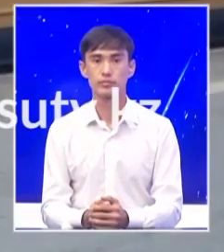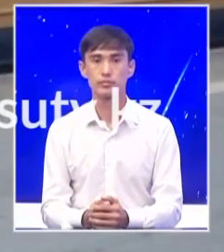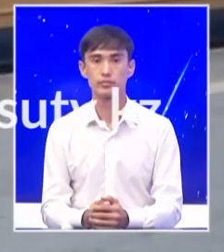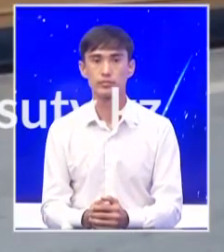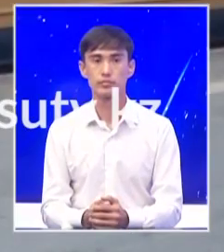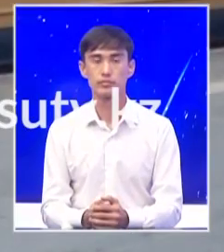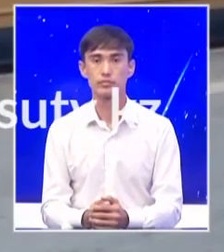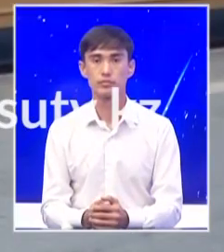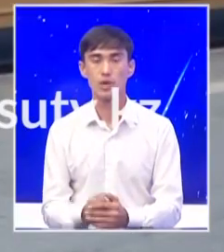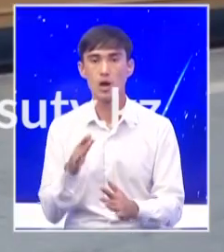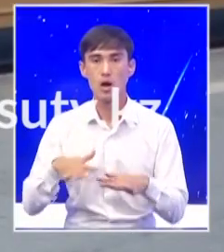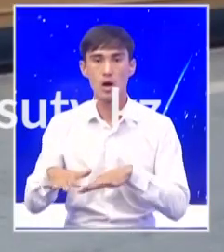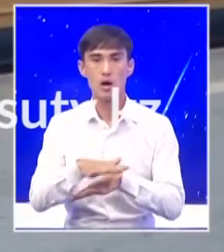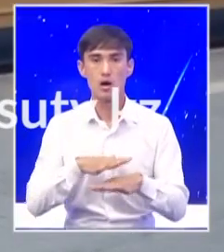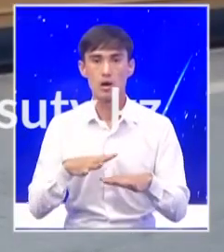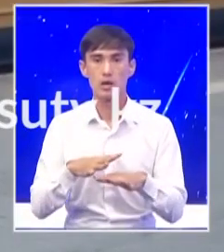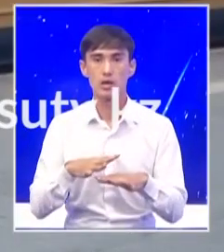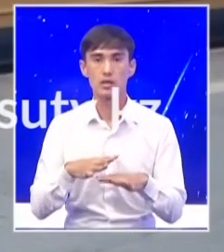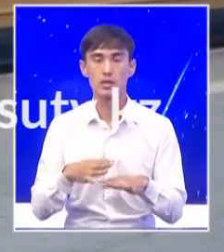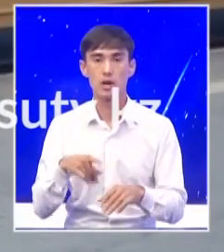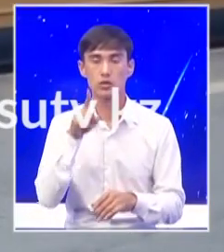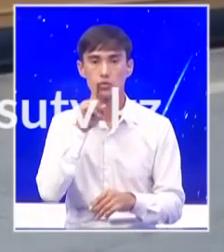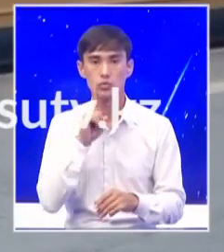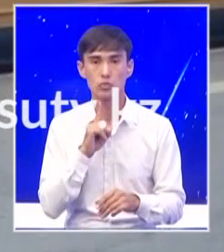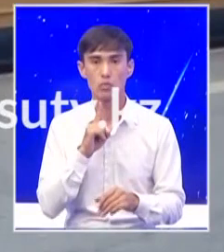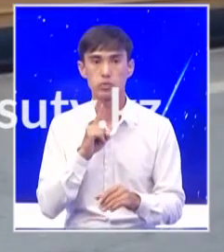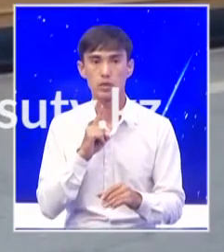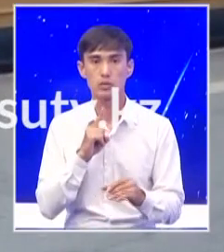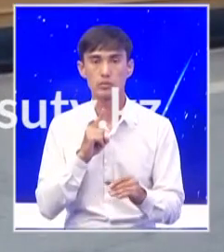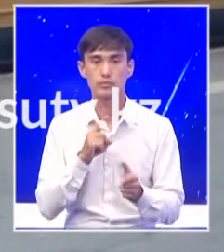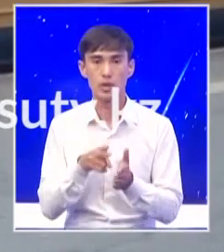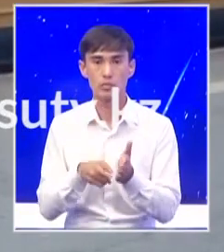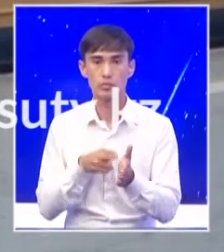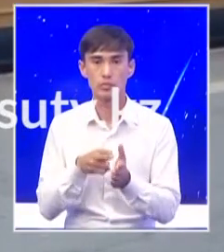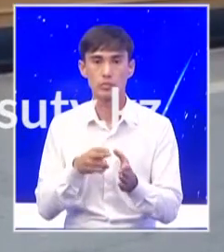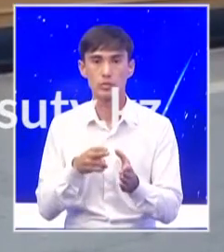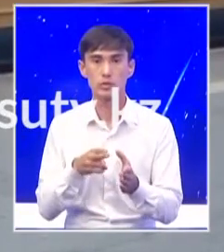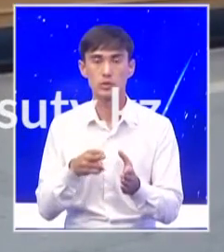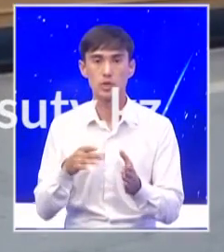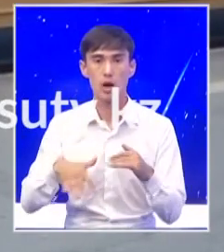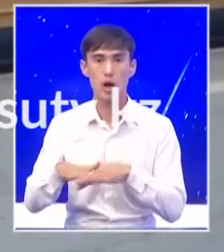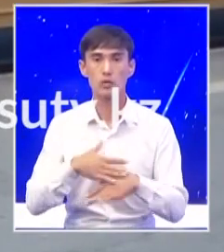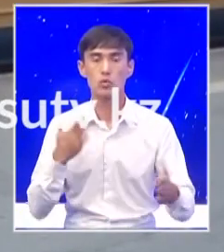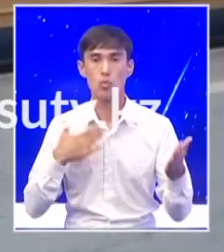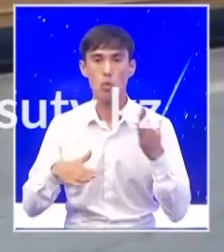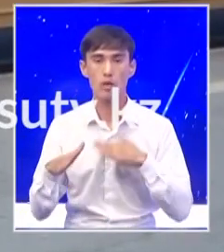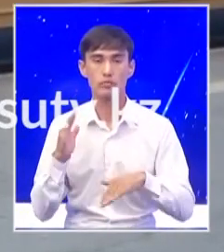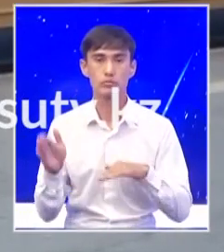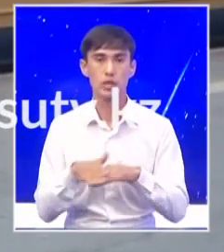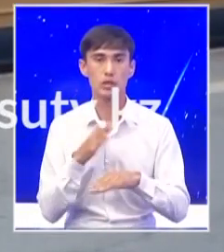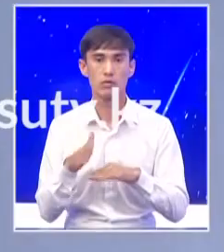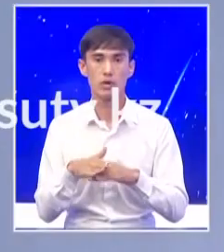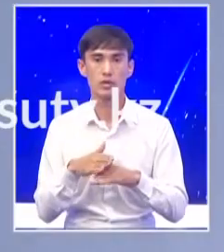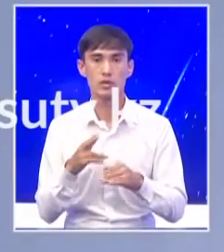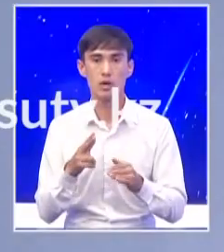Соған халыққа өте ыңғайлы маршрут, бәрі халық қуанып мақтап атыр.